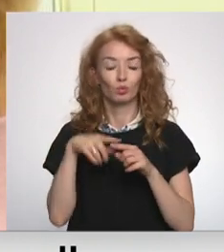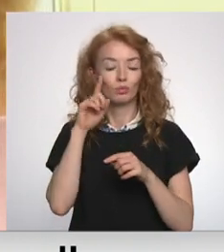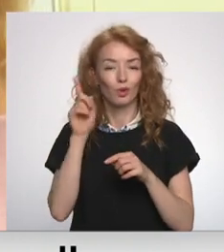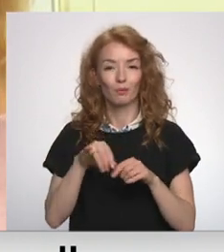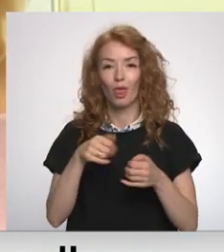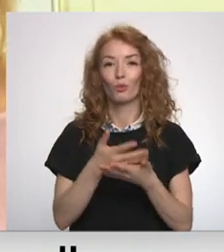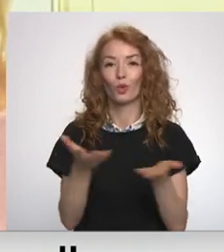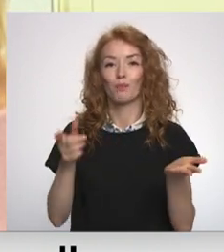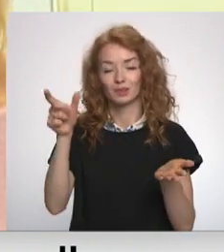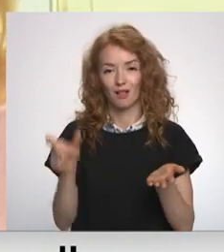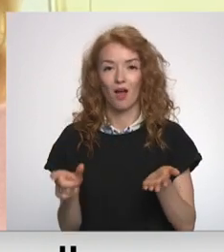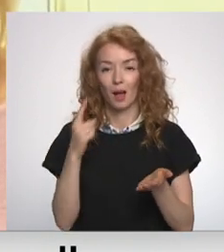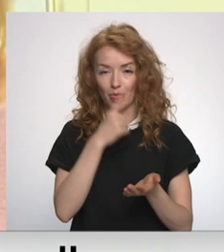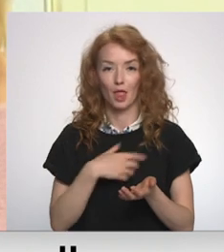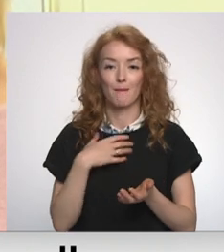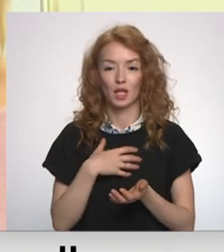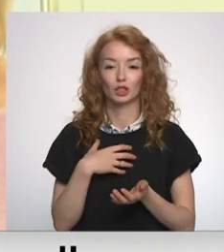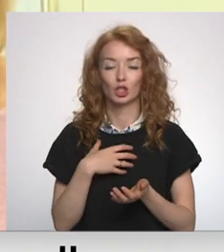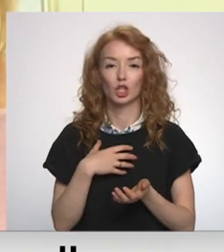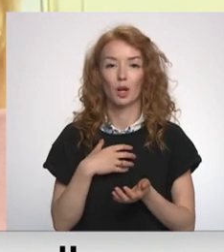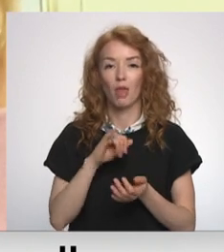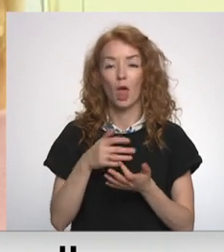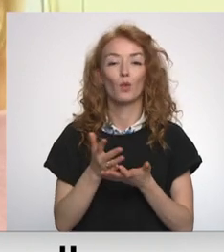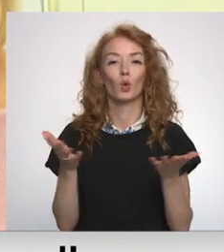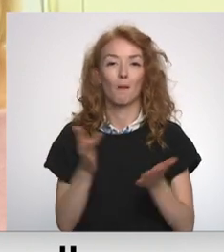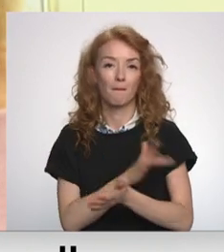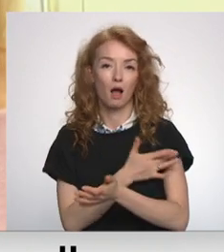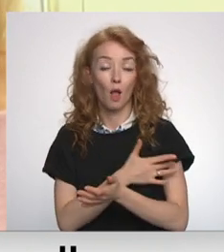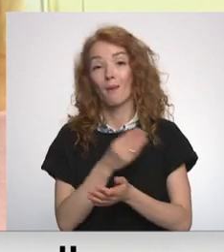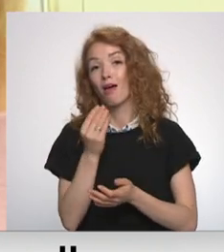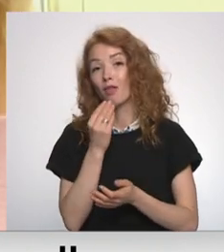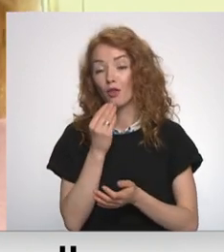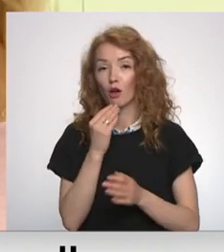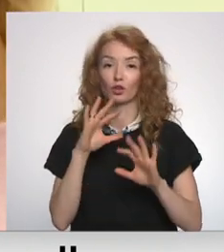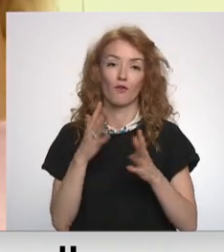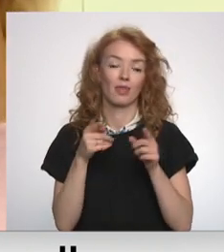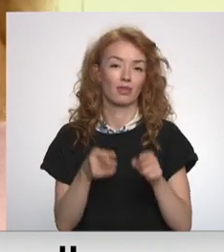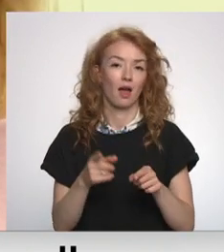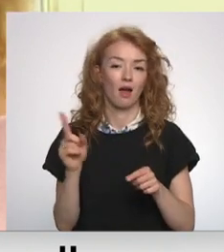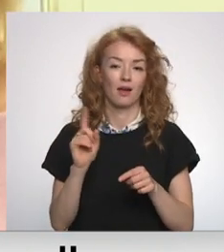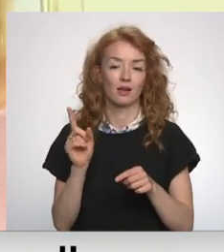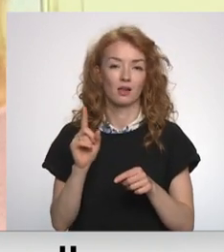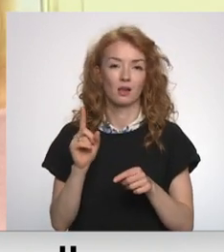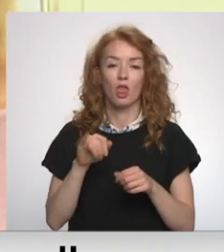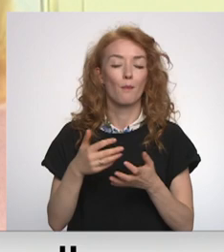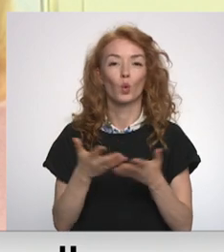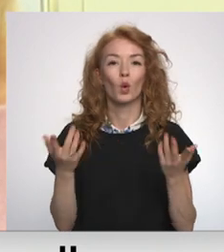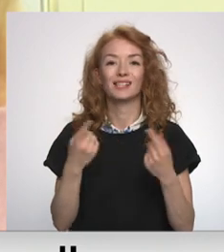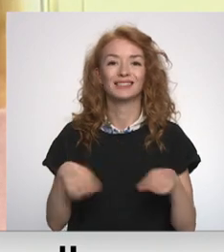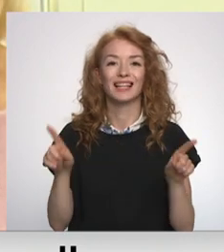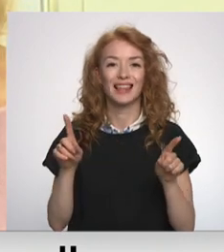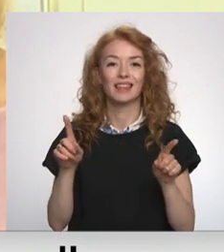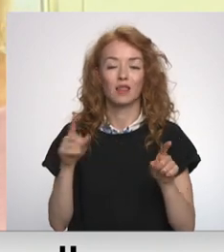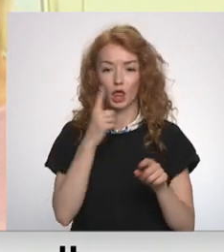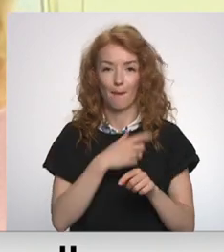jebkuram cilvēkam ir nepieciešams jebkuri pakalpojumi, vai tā ir ēdināšana, vai tas ir, vai tā ir, nu, jebkura cita